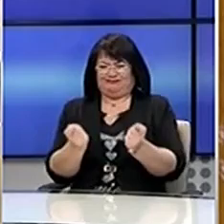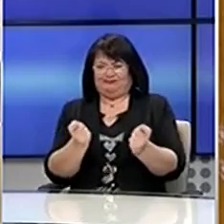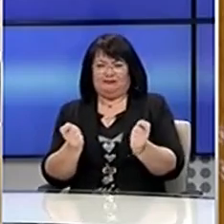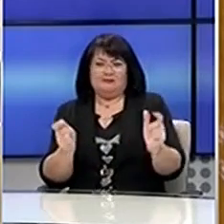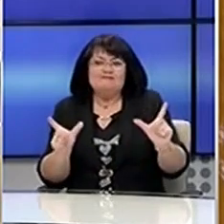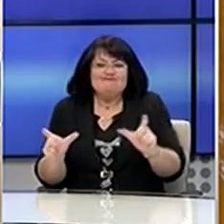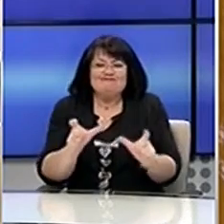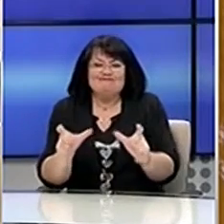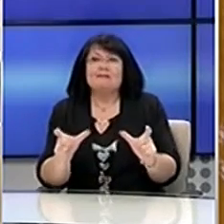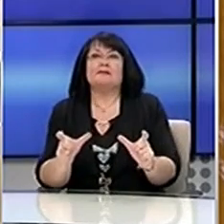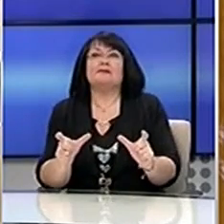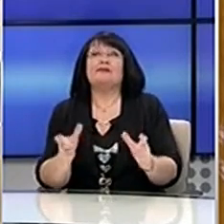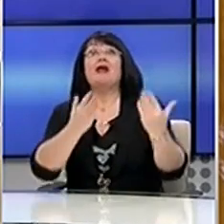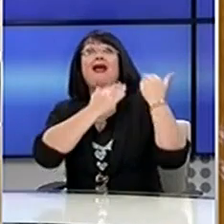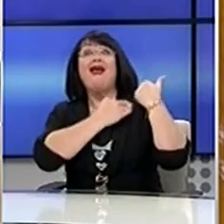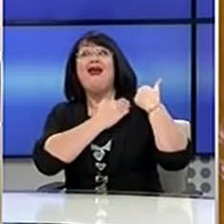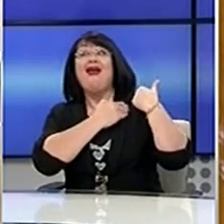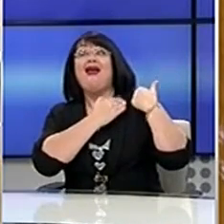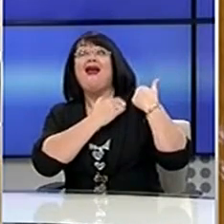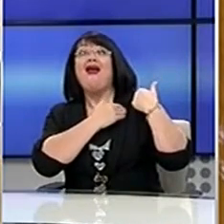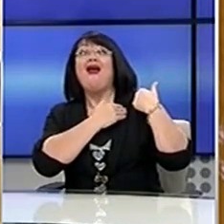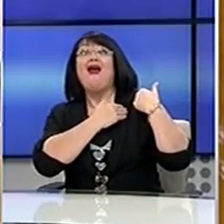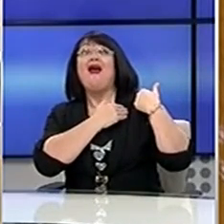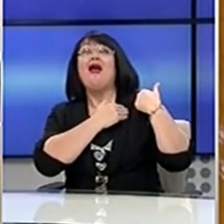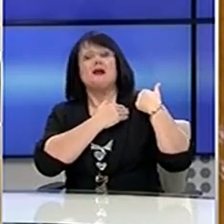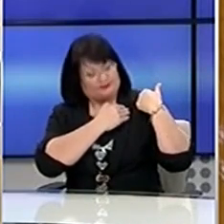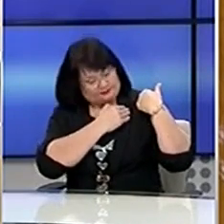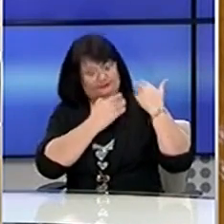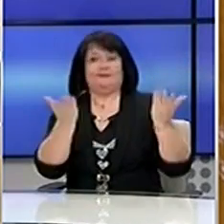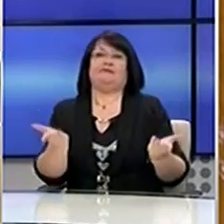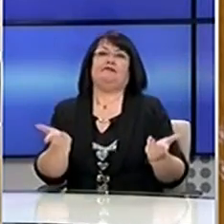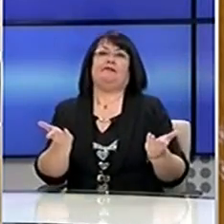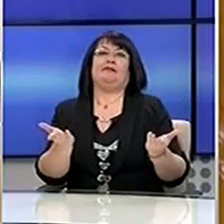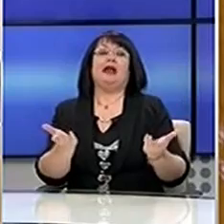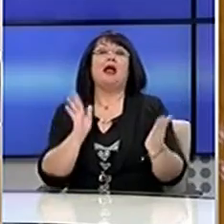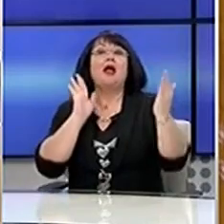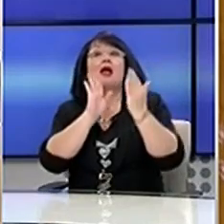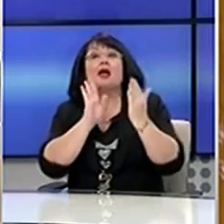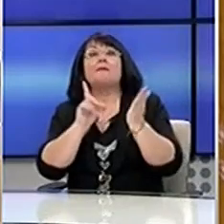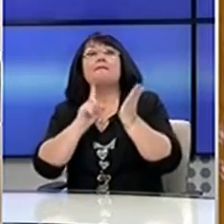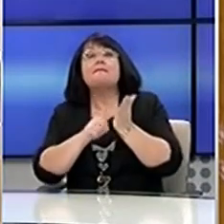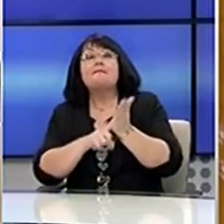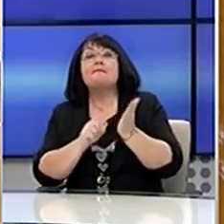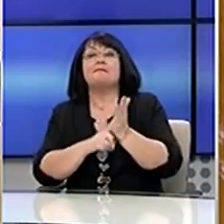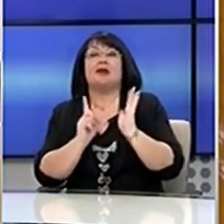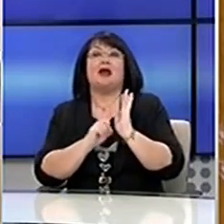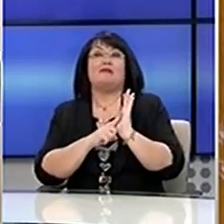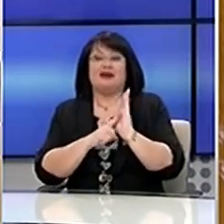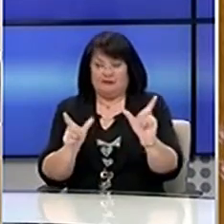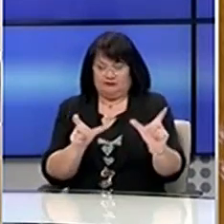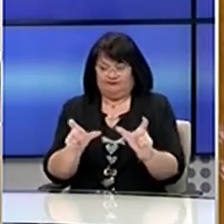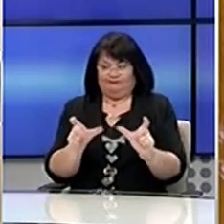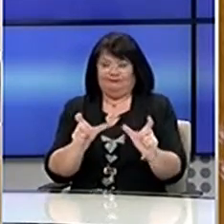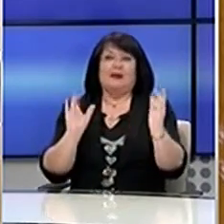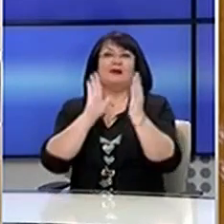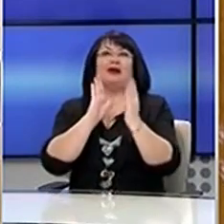επειδή ευθύνη μας είναι να προστατεύσουμε όλη τη χώρα και όχι μόνο να αντιμετωπίσουμε την έξαρση του ιού